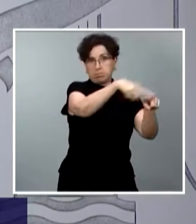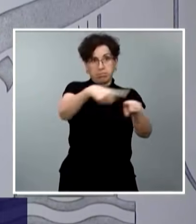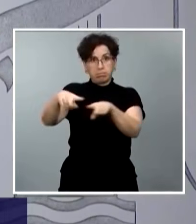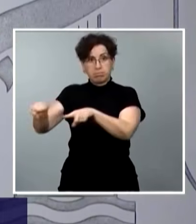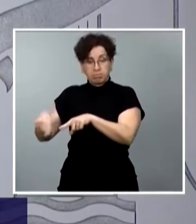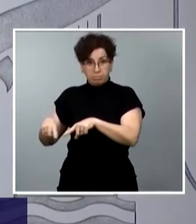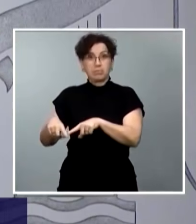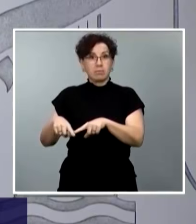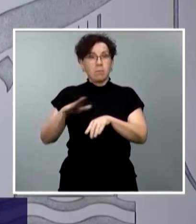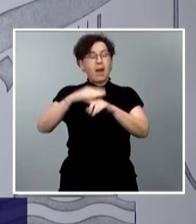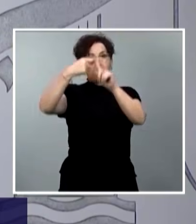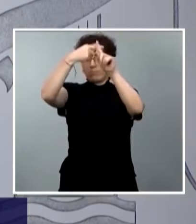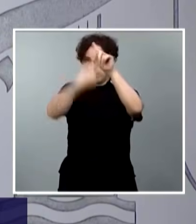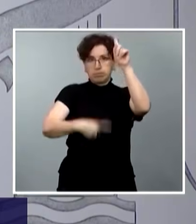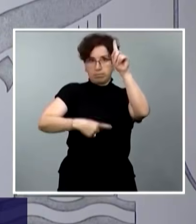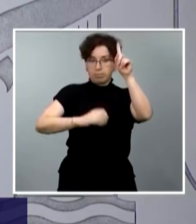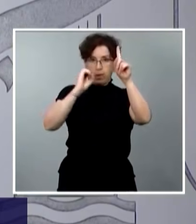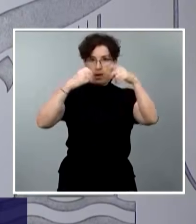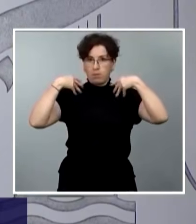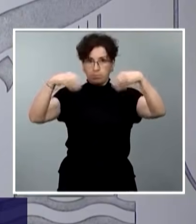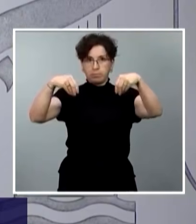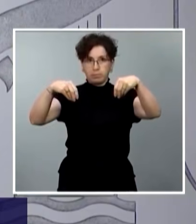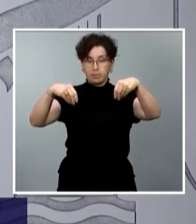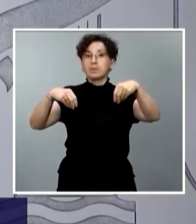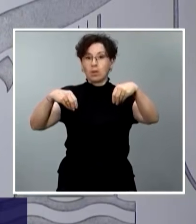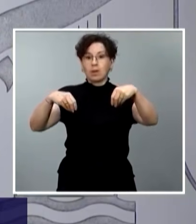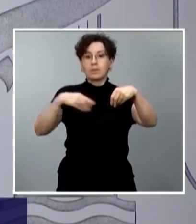ব্ল্যাকআউটের জন্য অনেকগুলো কারণ দায়ী ছিল।